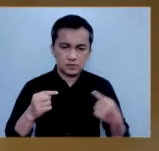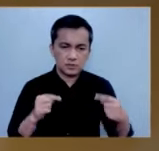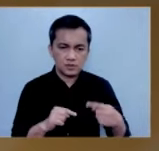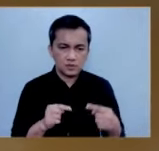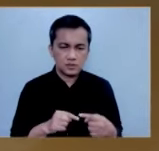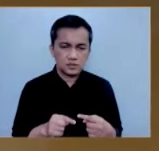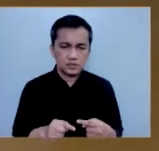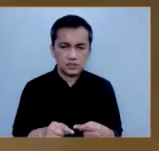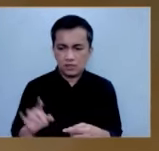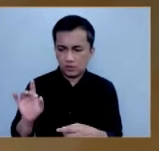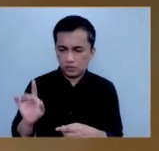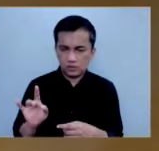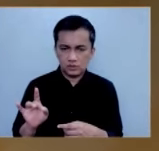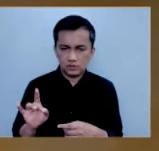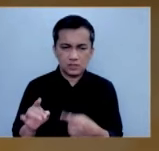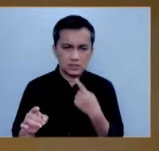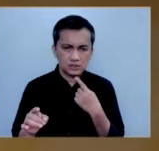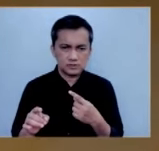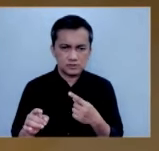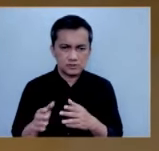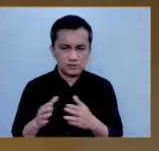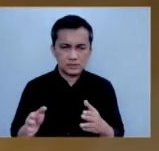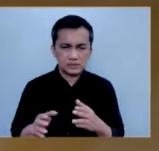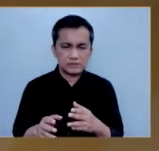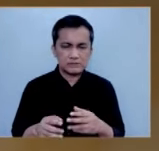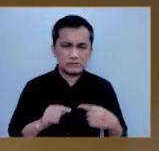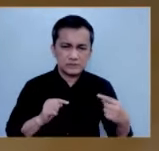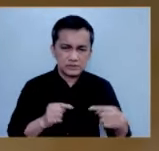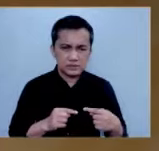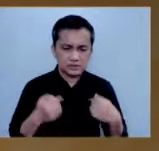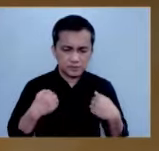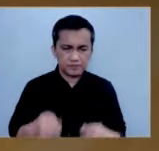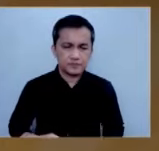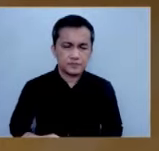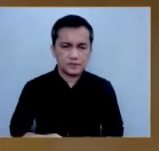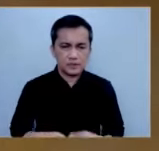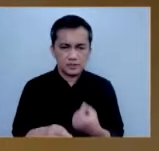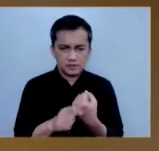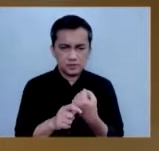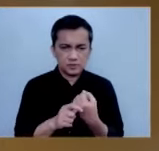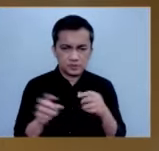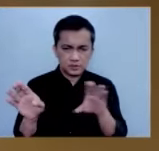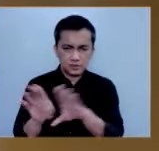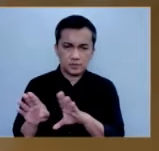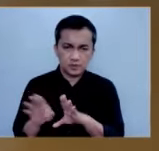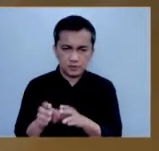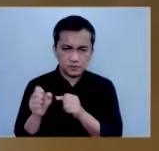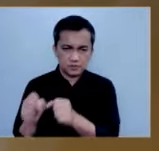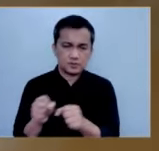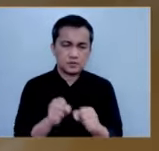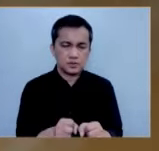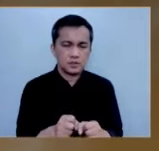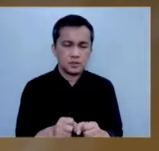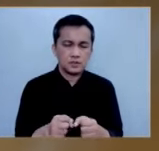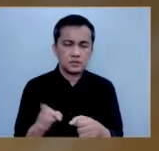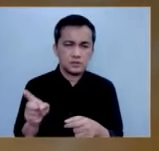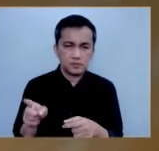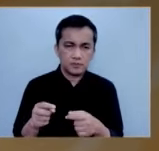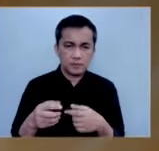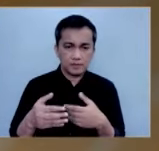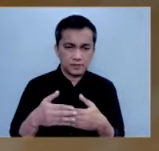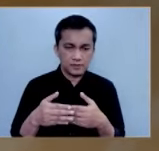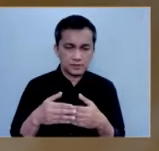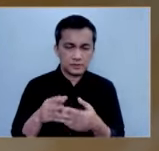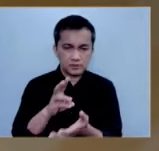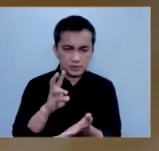sa kanila ang nagtamo ng malaking pinsala sa katawan. Pansamantalang isinara ang mga kalsada malapit sa bodega ng paputok na walang din ang